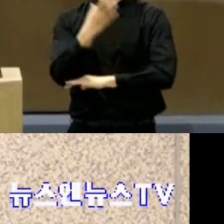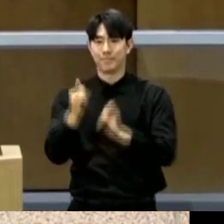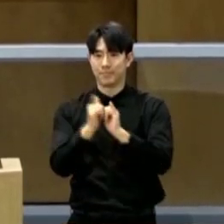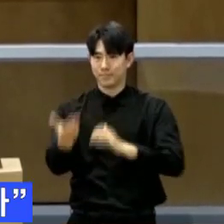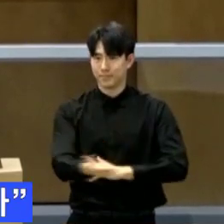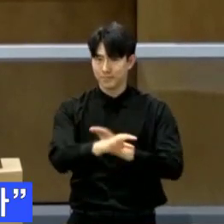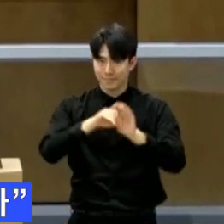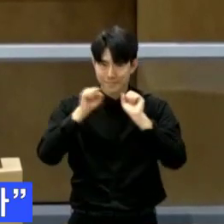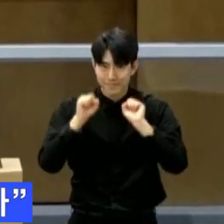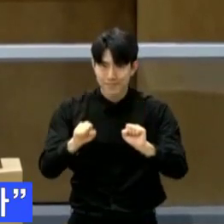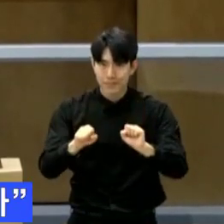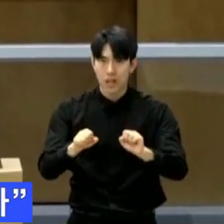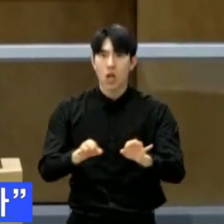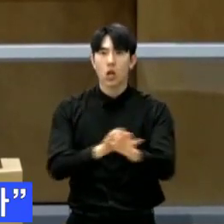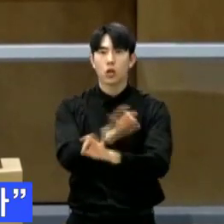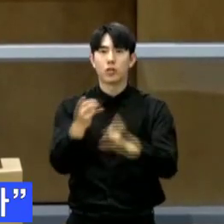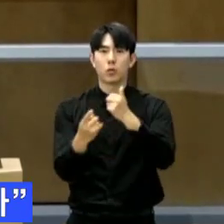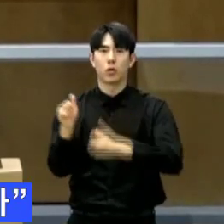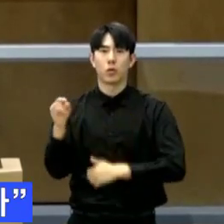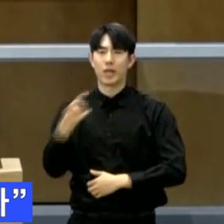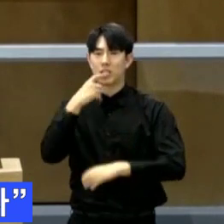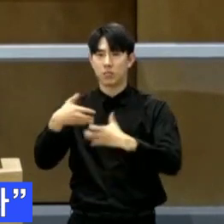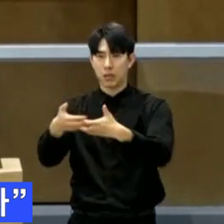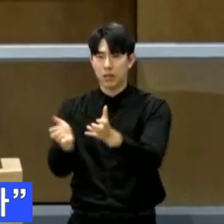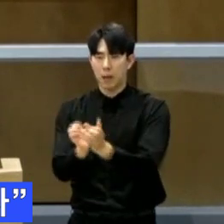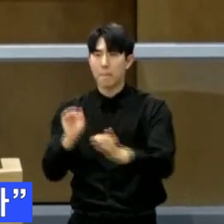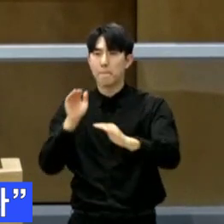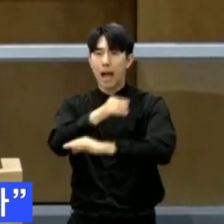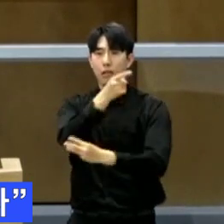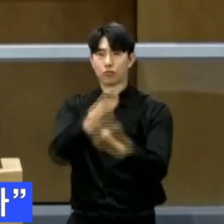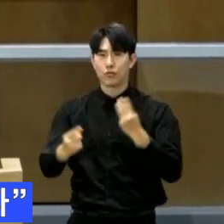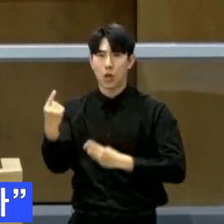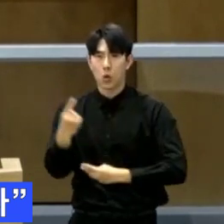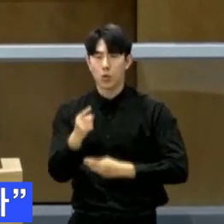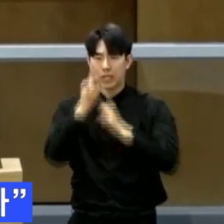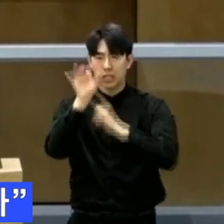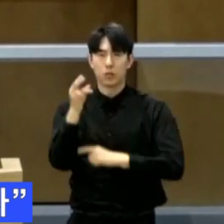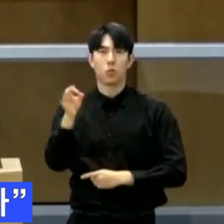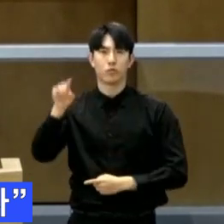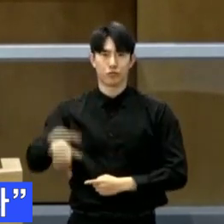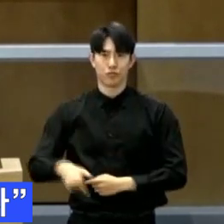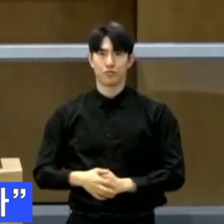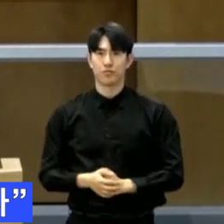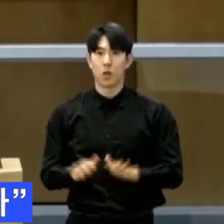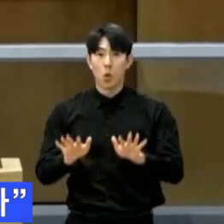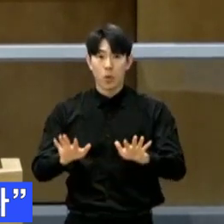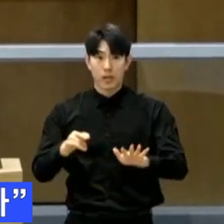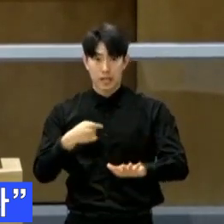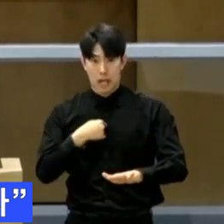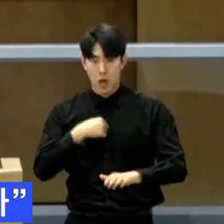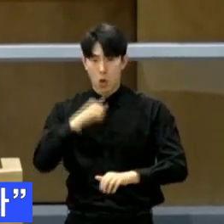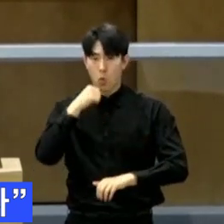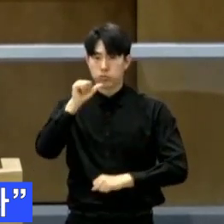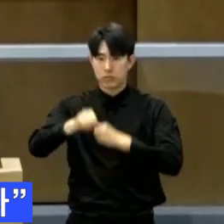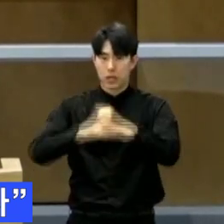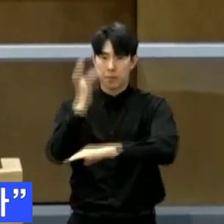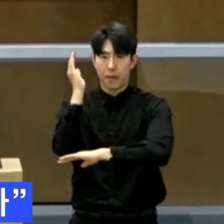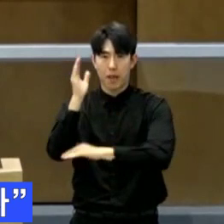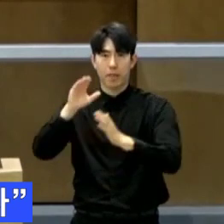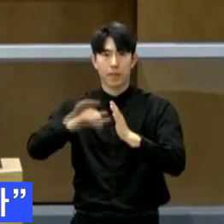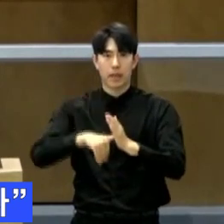안녕하십니까. 경제노동위원회 소속 더불어민주당 파주 출신 이용욱 의원입니다. 오늘 본 의원은 5분 자유발언을